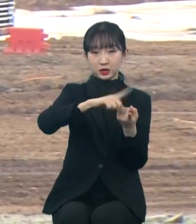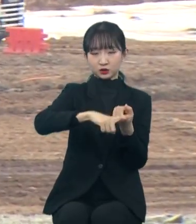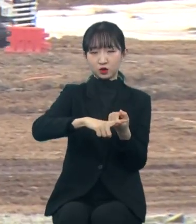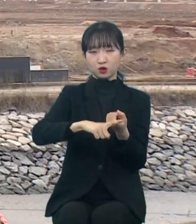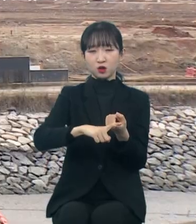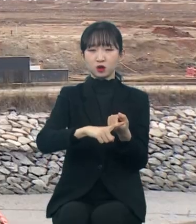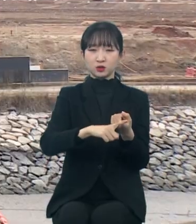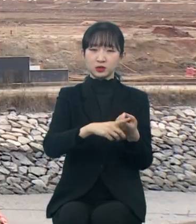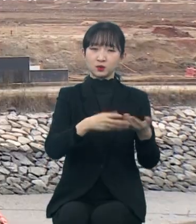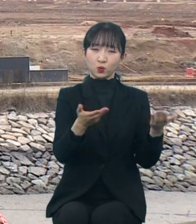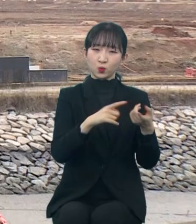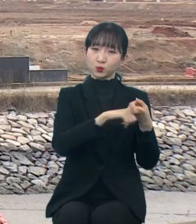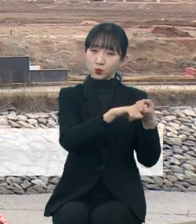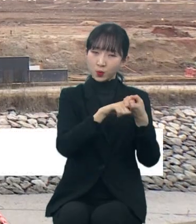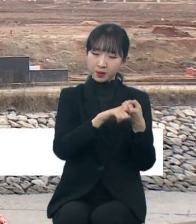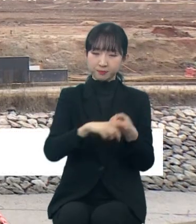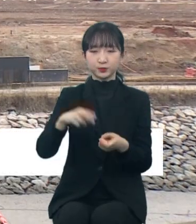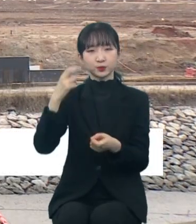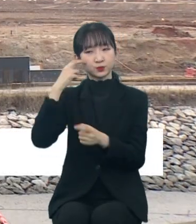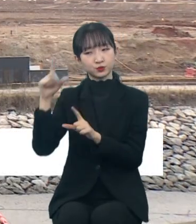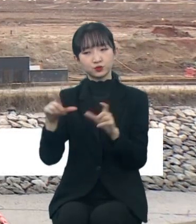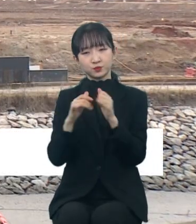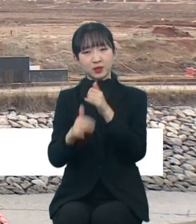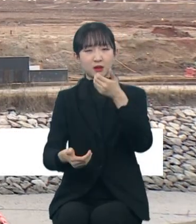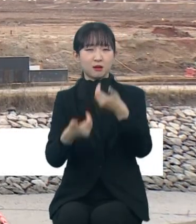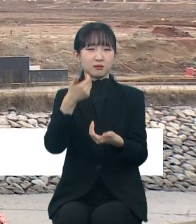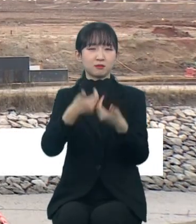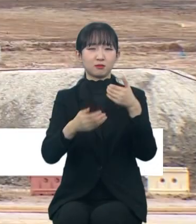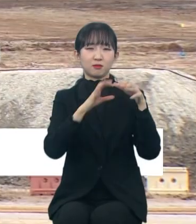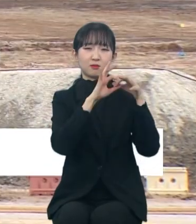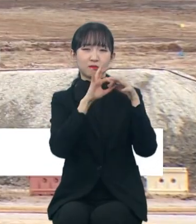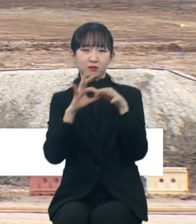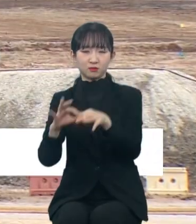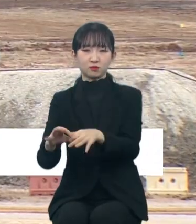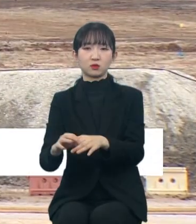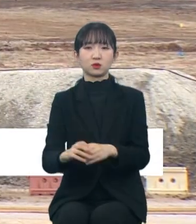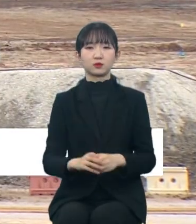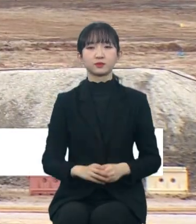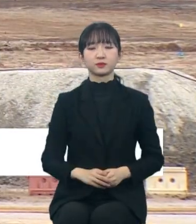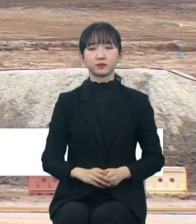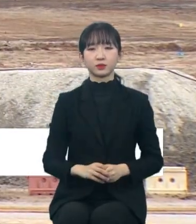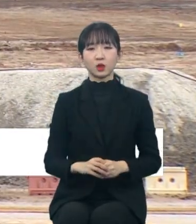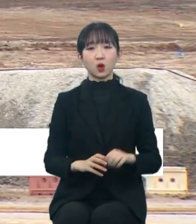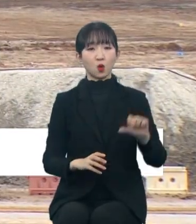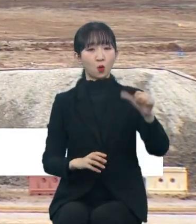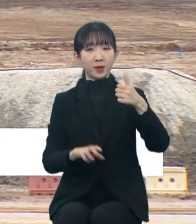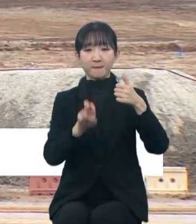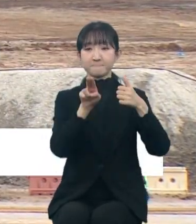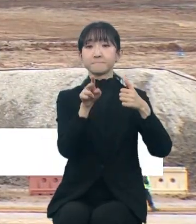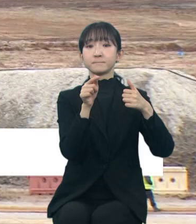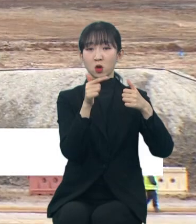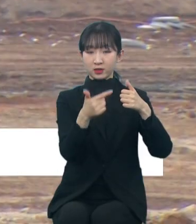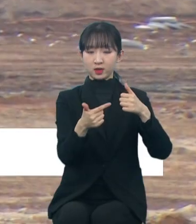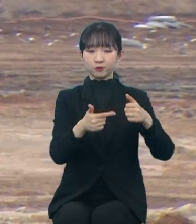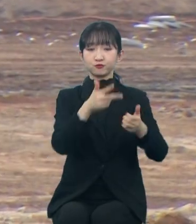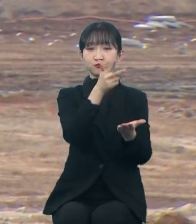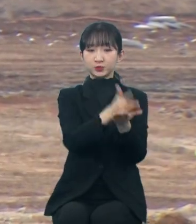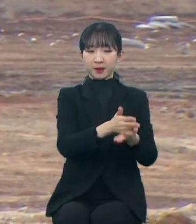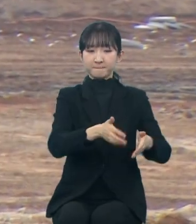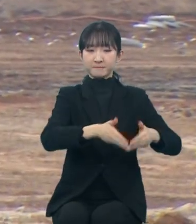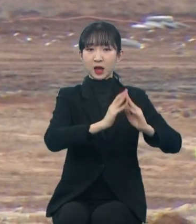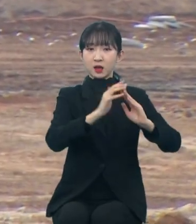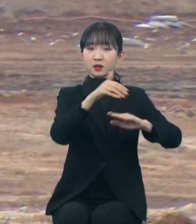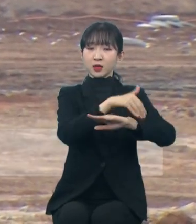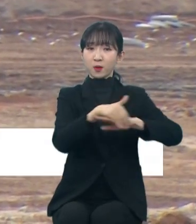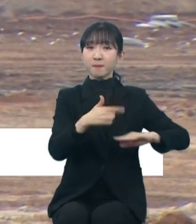있습니다. 앞서 인천항만공사는 송도 909에 500여 면 규모의 화물주차장을 건설할 계획이었습니다.